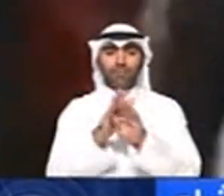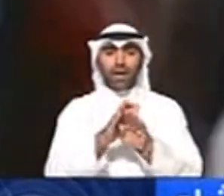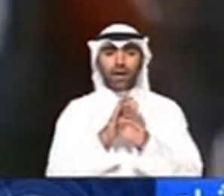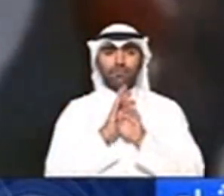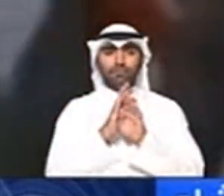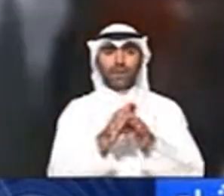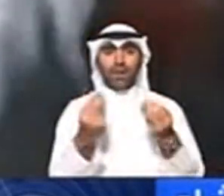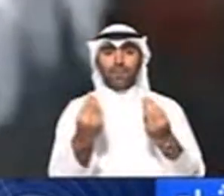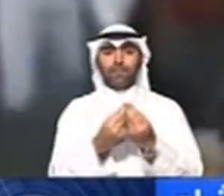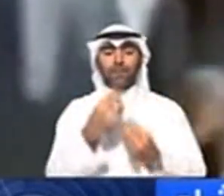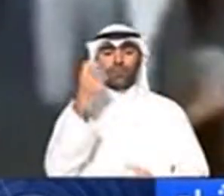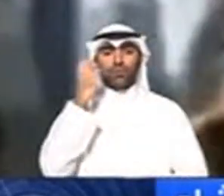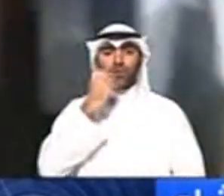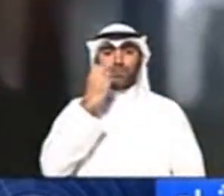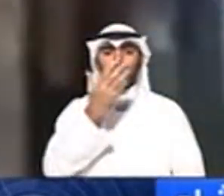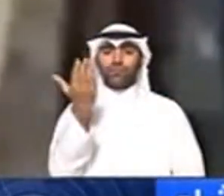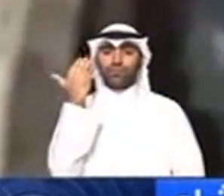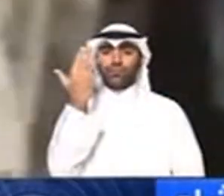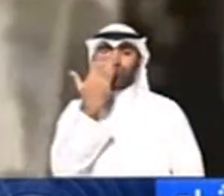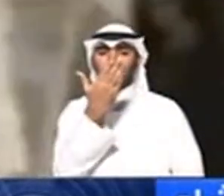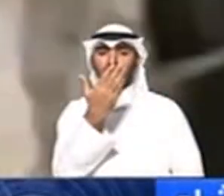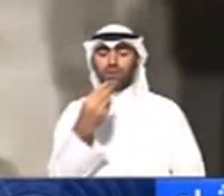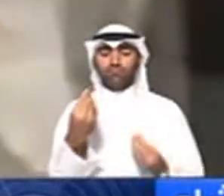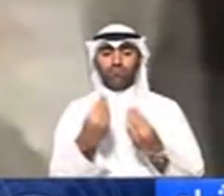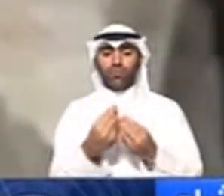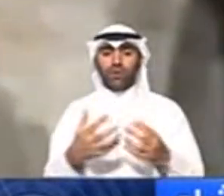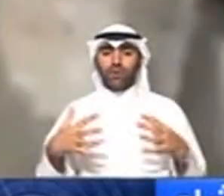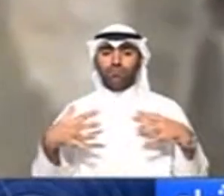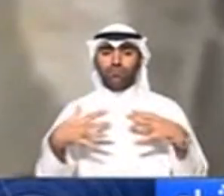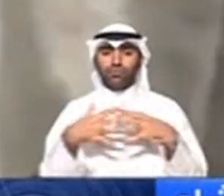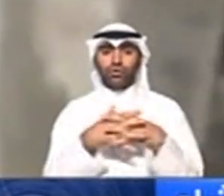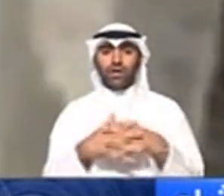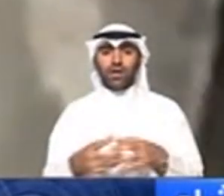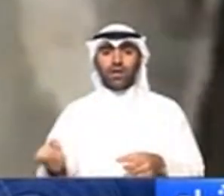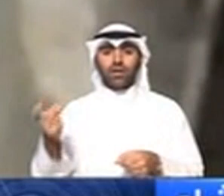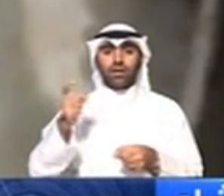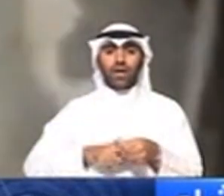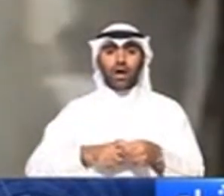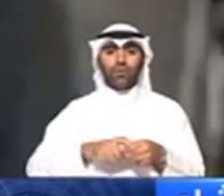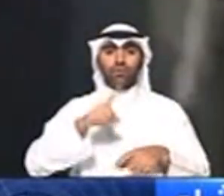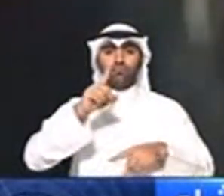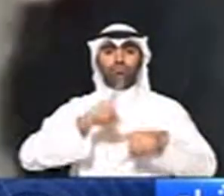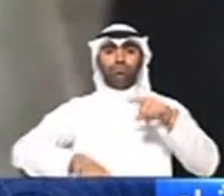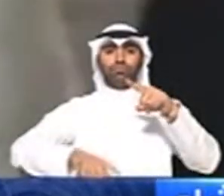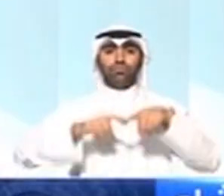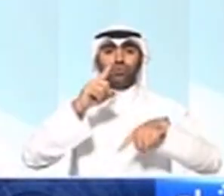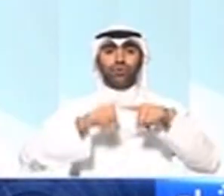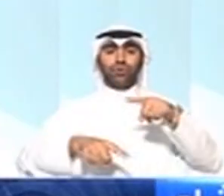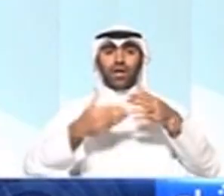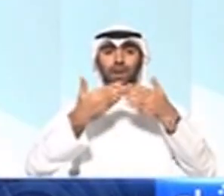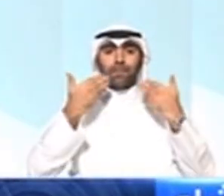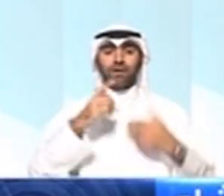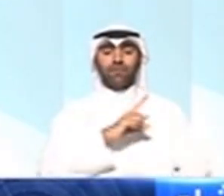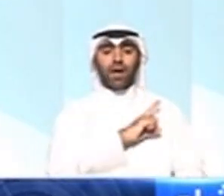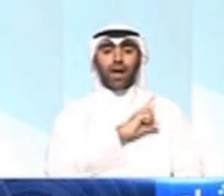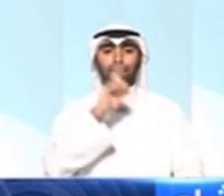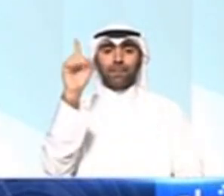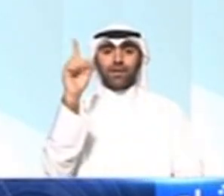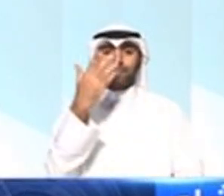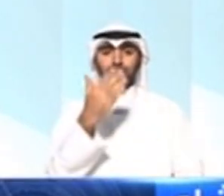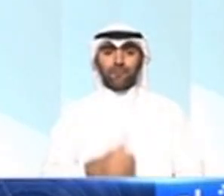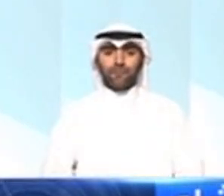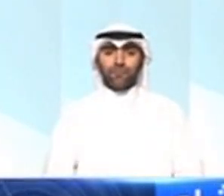وجهات النظر وتدوير الزوايا عندما كانت العقبات تبدو وكأنها مستحيلة. الشيخ صباح الله يرحمه ويغفر